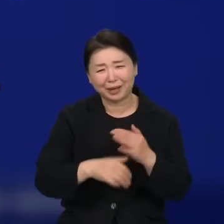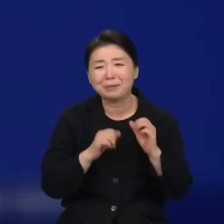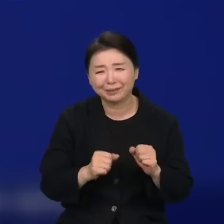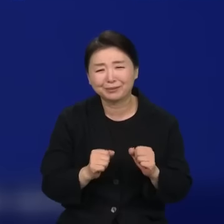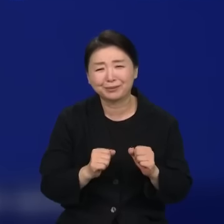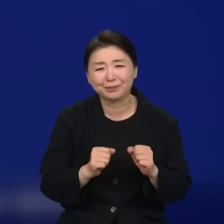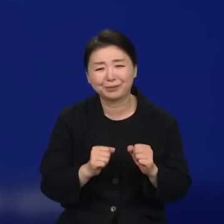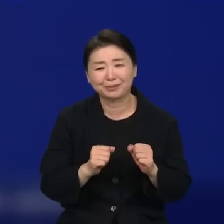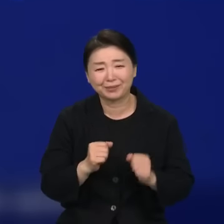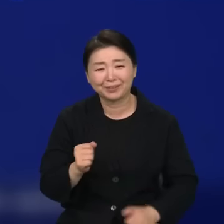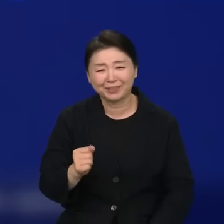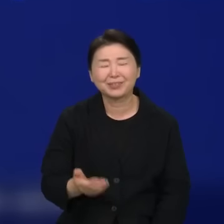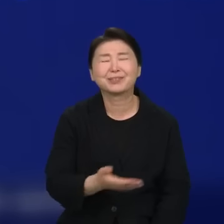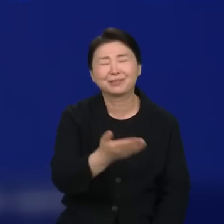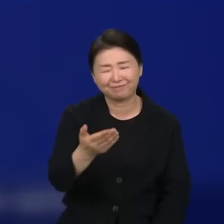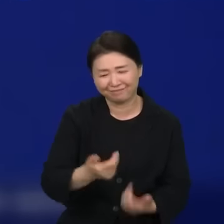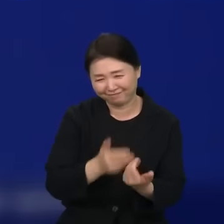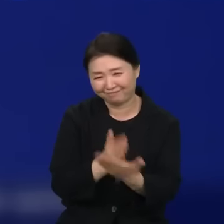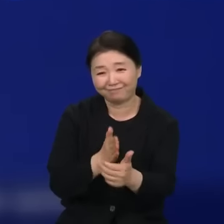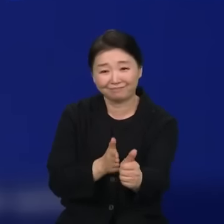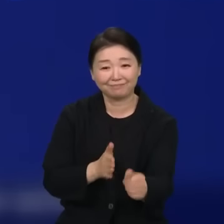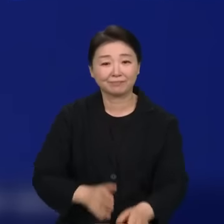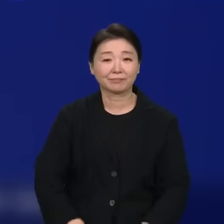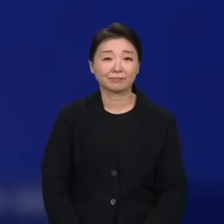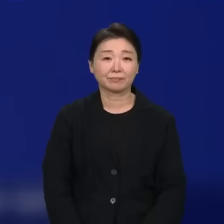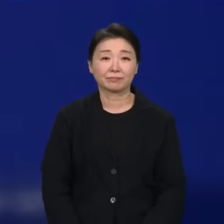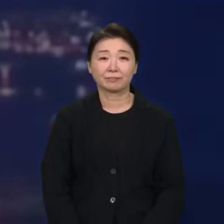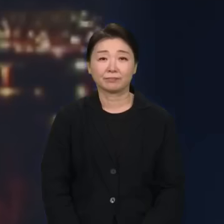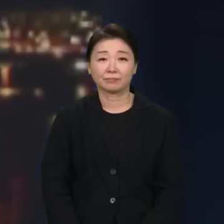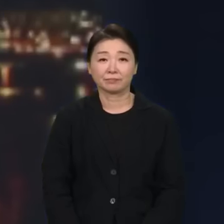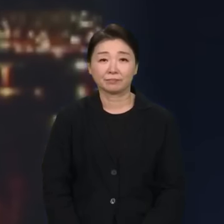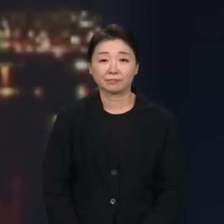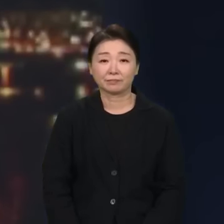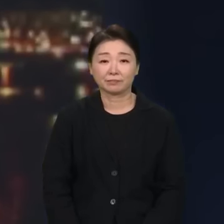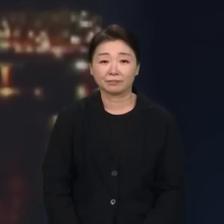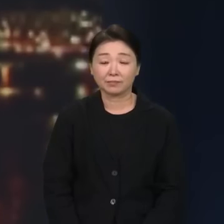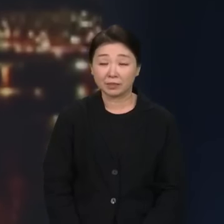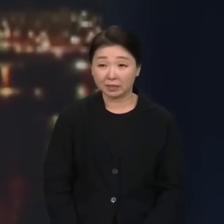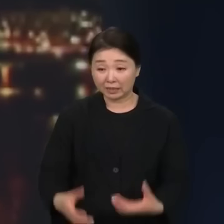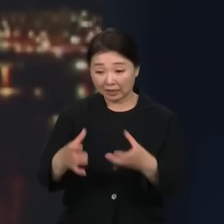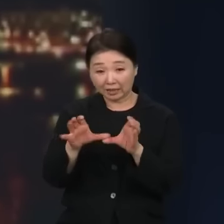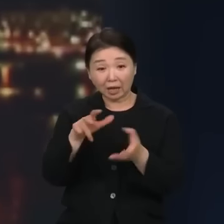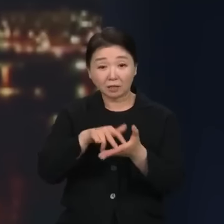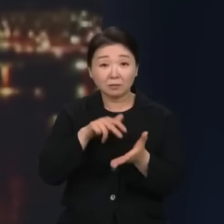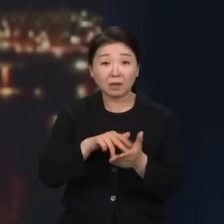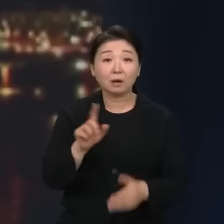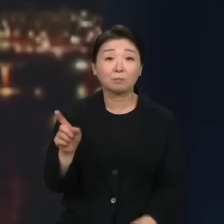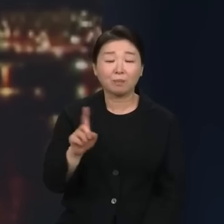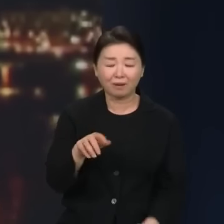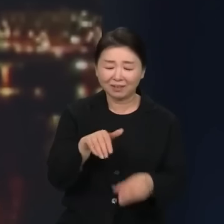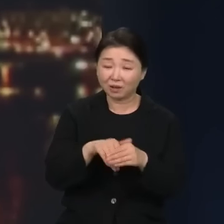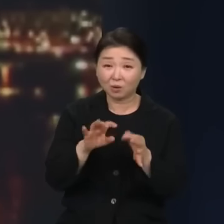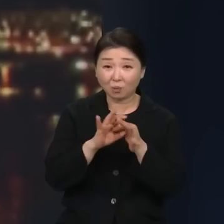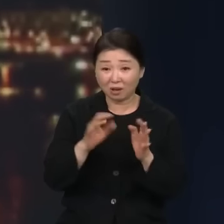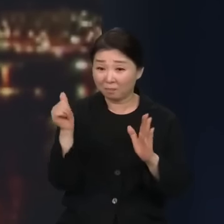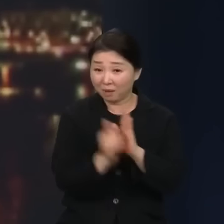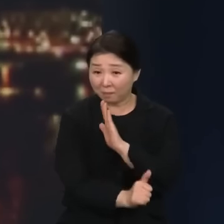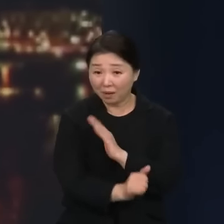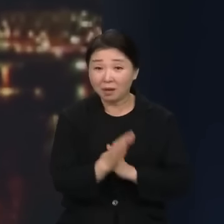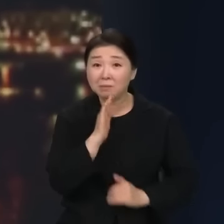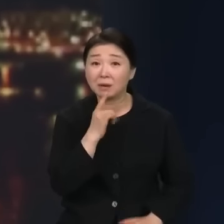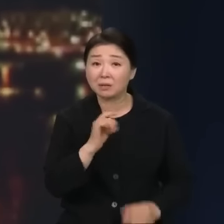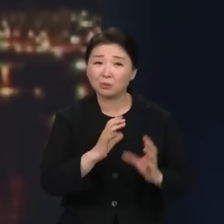민주당에. 그러니까 떠나지 마십시오. 자, 그런데 이제 당 일각에서는 일반적으로 어느 선거든지 패배하면은 뭐